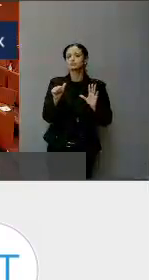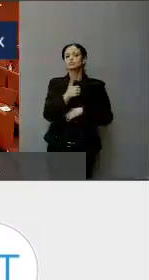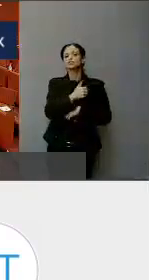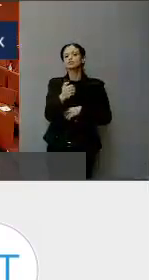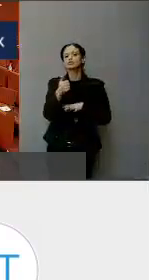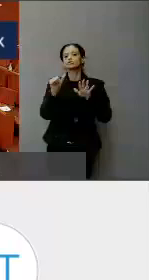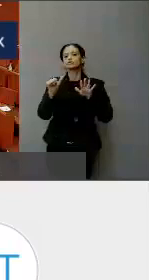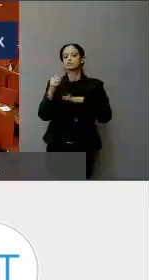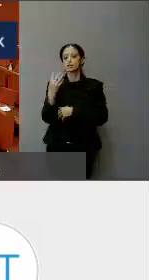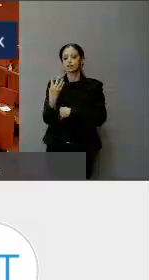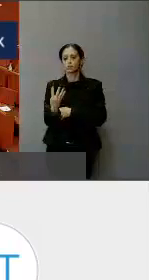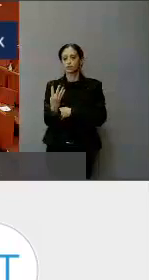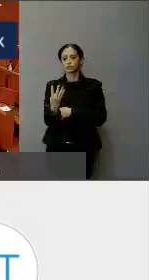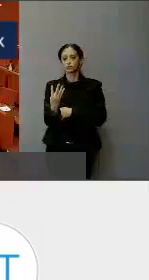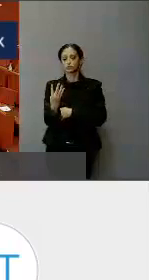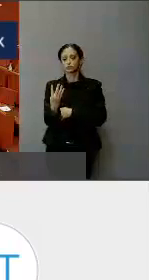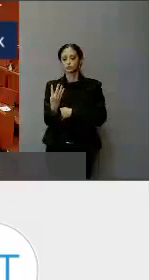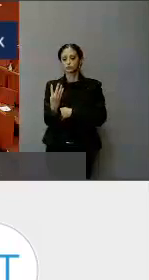34